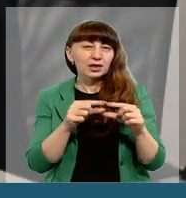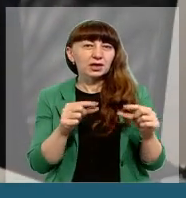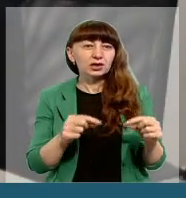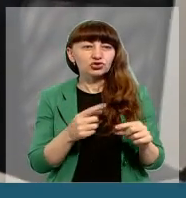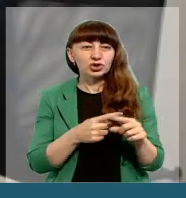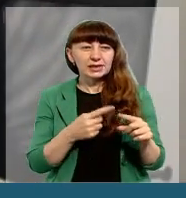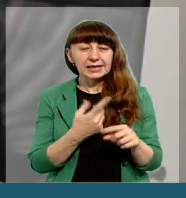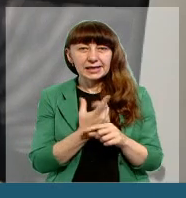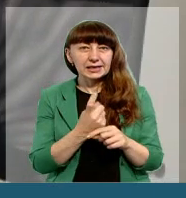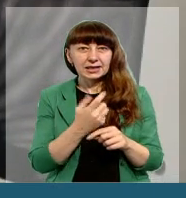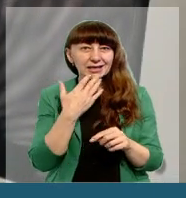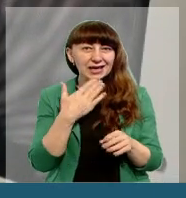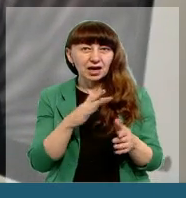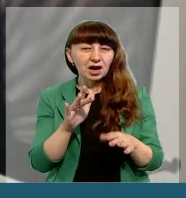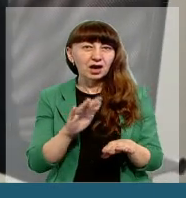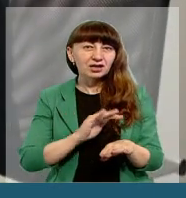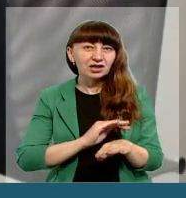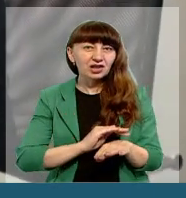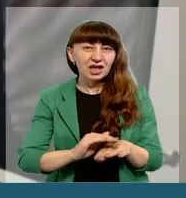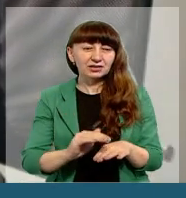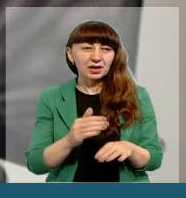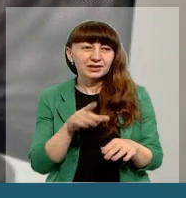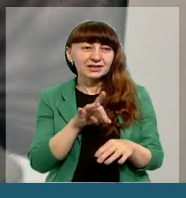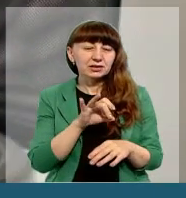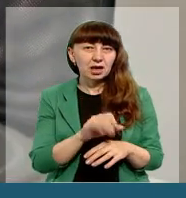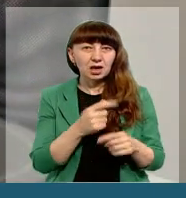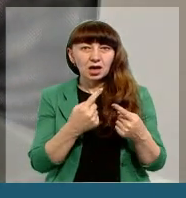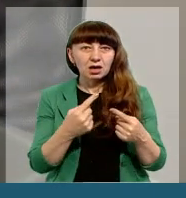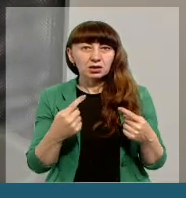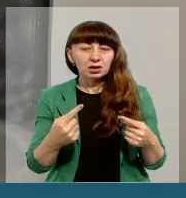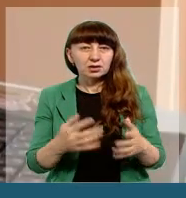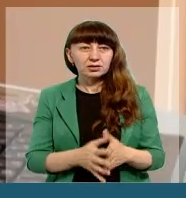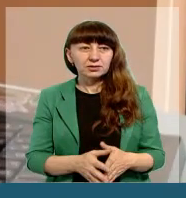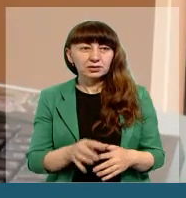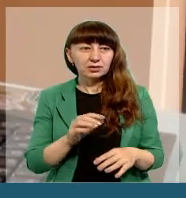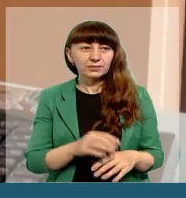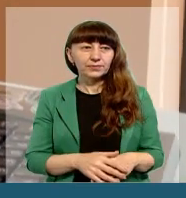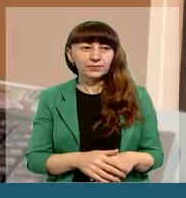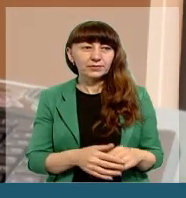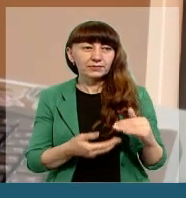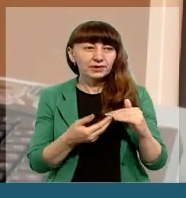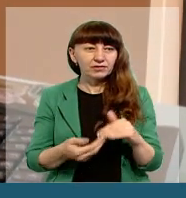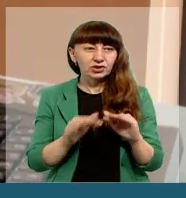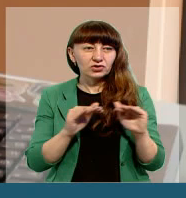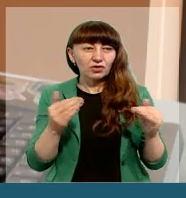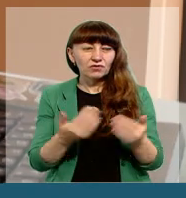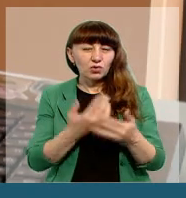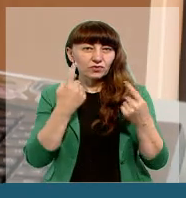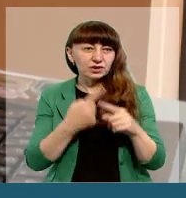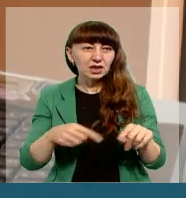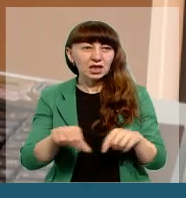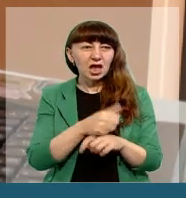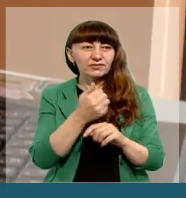это не гладкая деталь, как есть, она будет состоять из большого количества многоугольников. Повлечь детей в мир технологий – главная